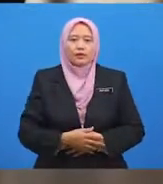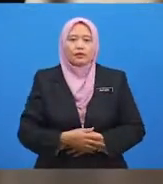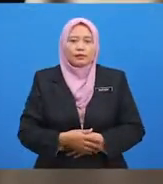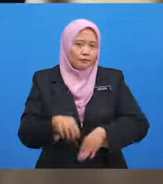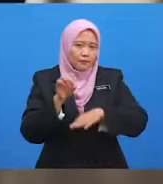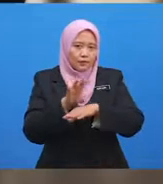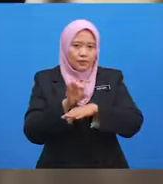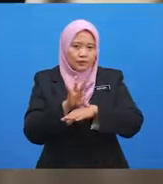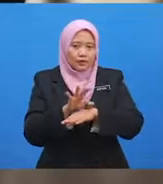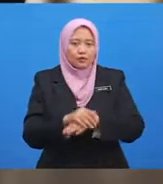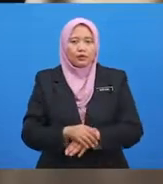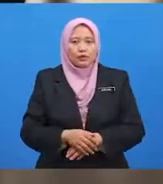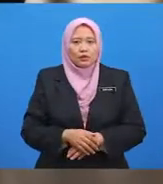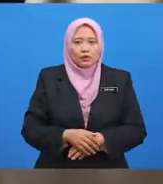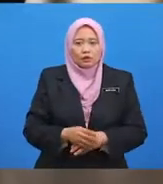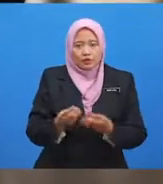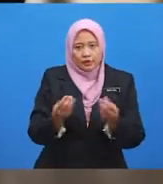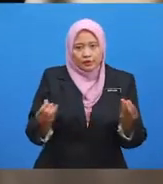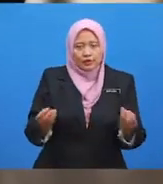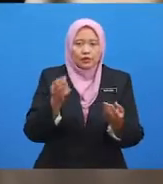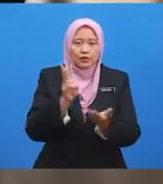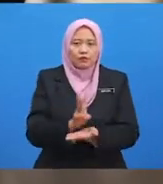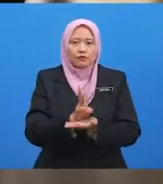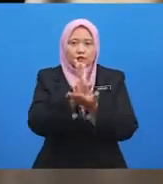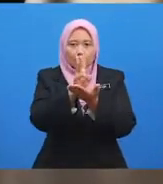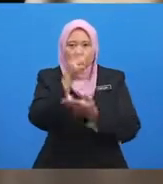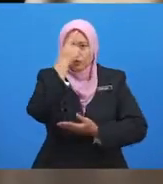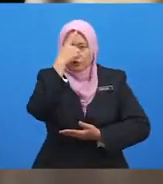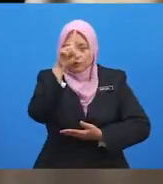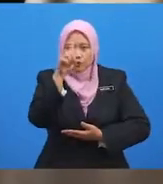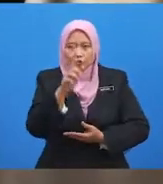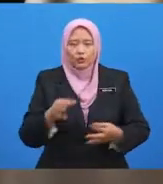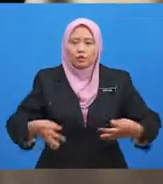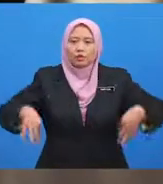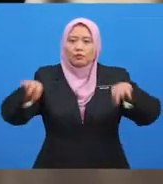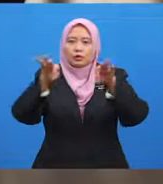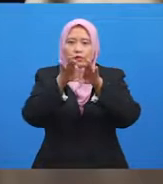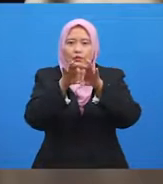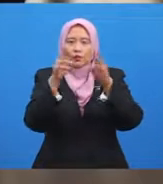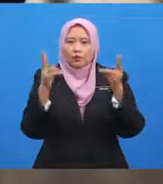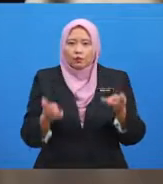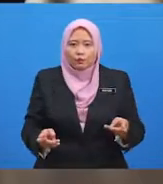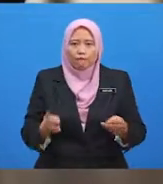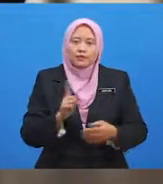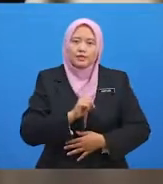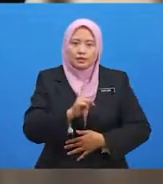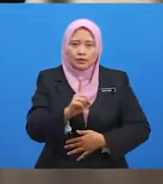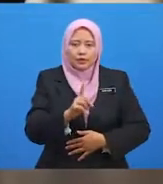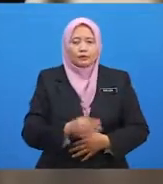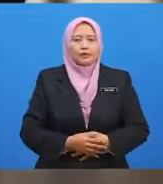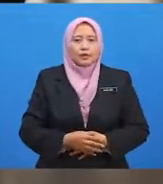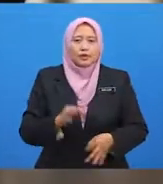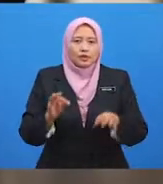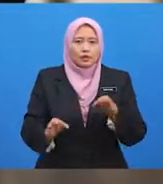supaya tanya itu diwakafkan untuk kepentingan Umat islam apabila status tanah tadi